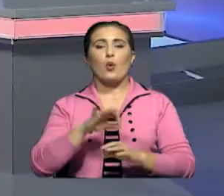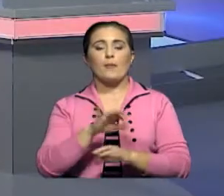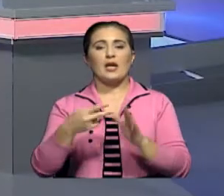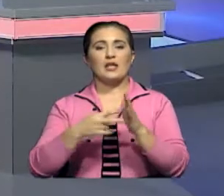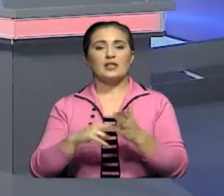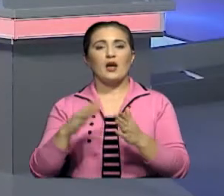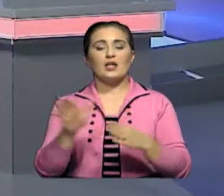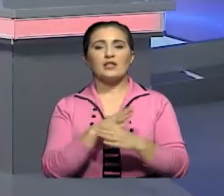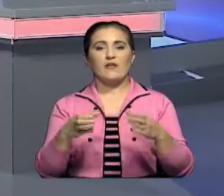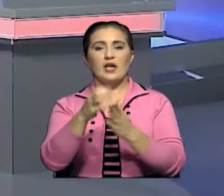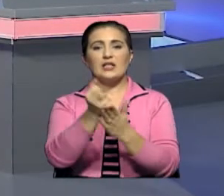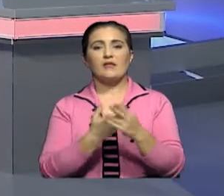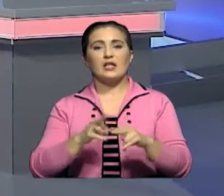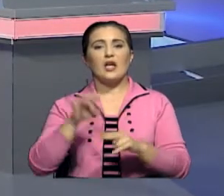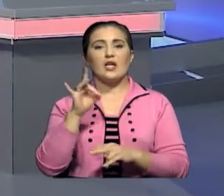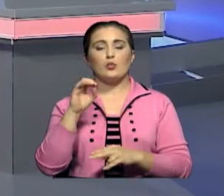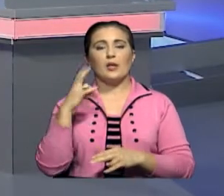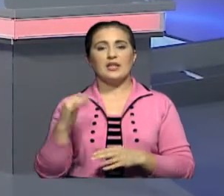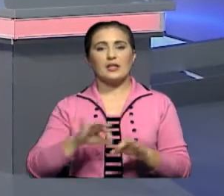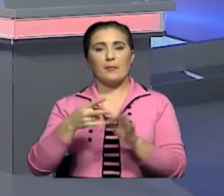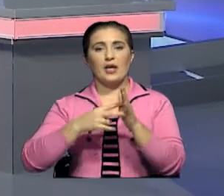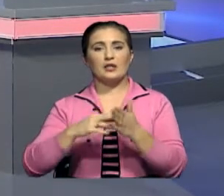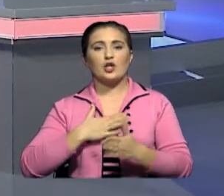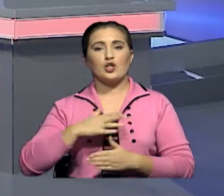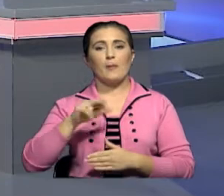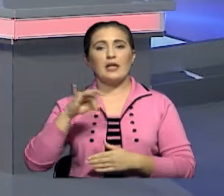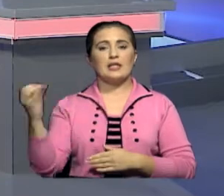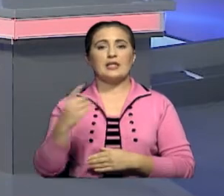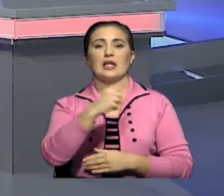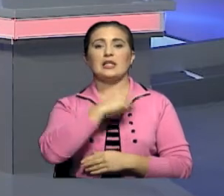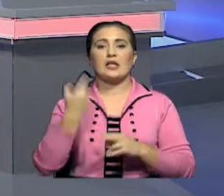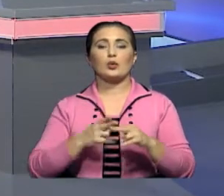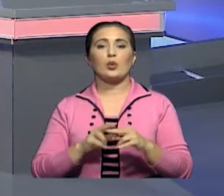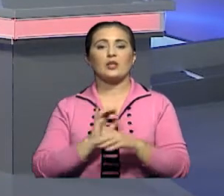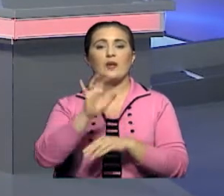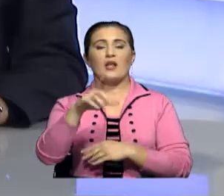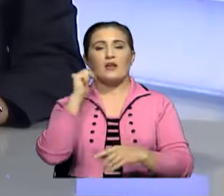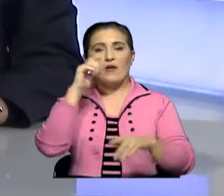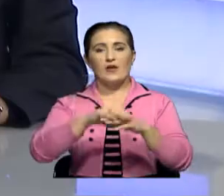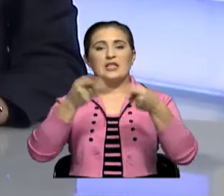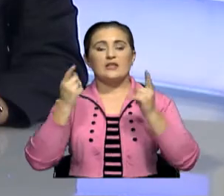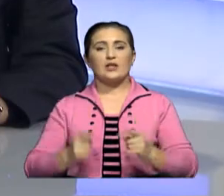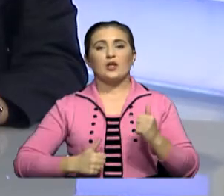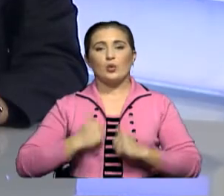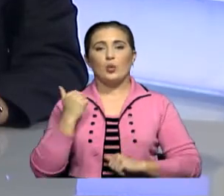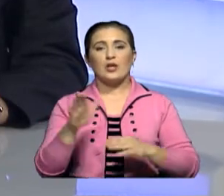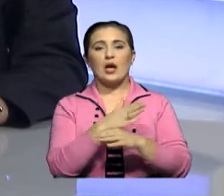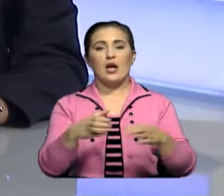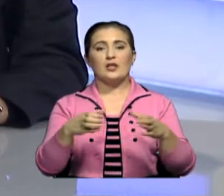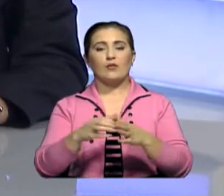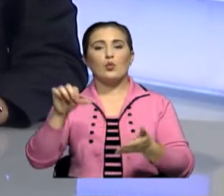резерв это республиканский проект нашей партии единая россия который направлен на выявление действительно достойных кадров